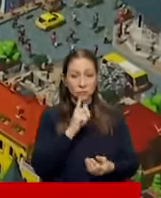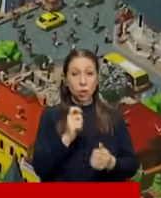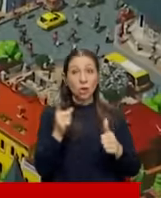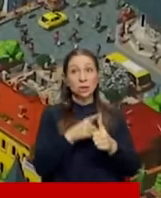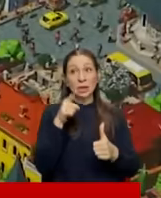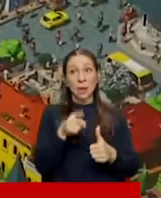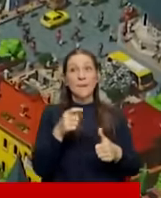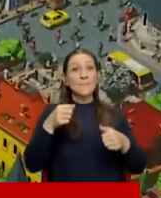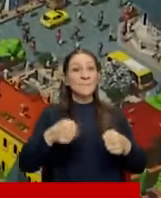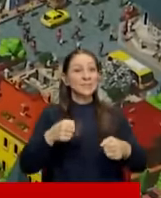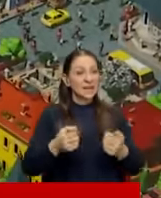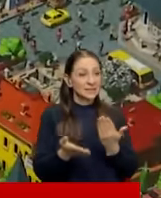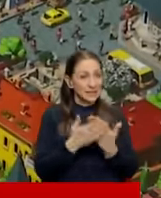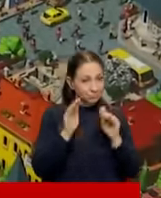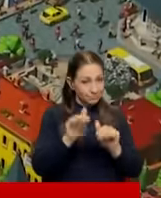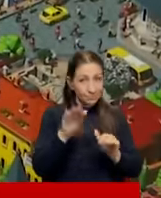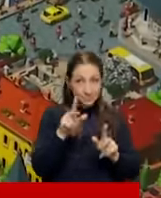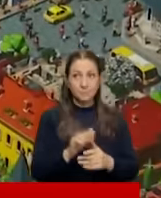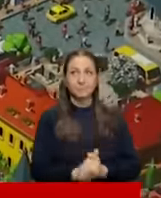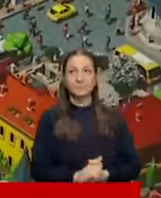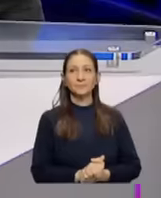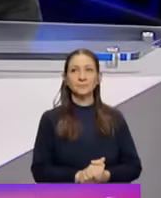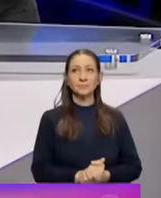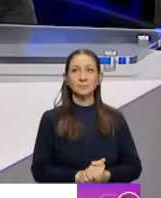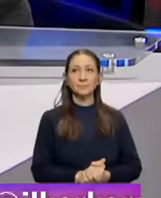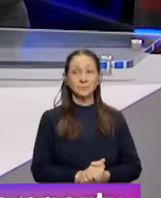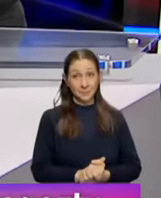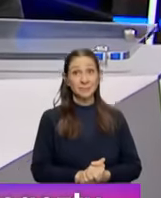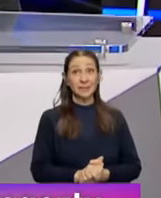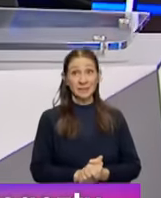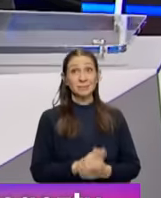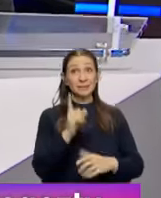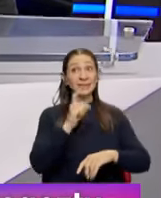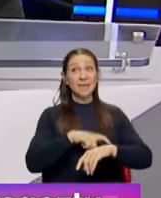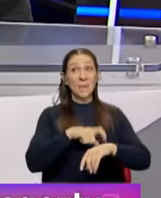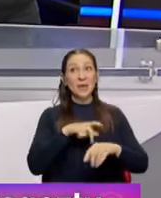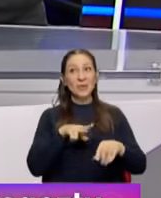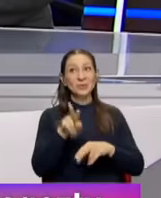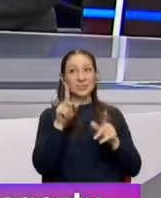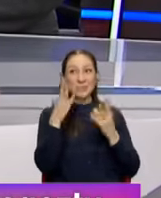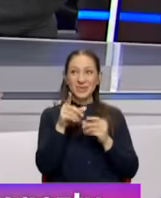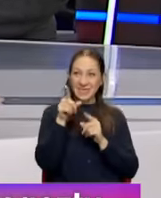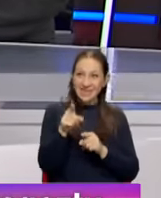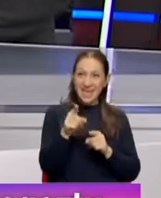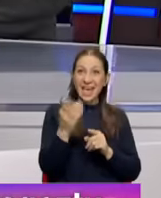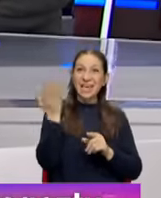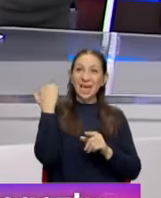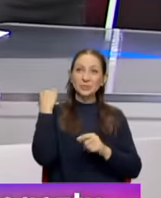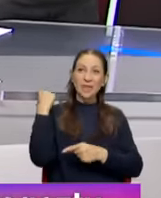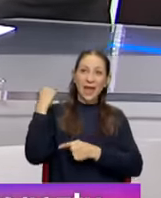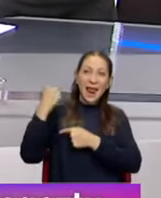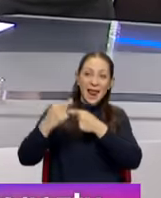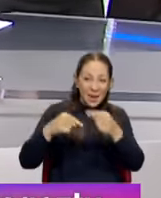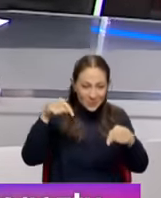öncelikli olarak işte pazar desteği gibi eee bir zaman yolculuğu gibi oldu size böyle geçmişten